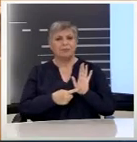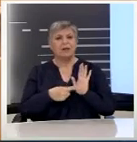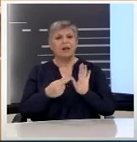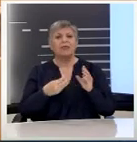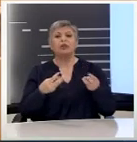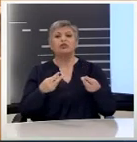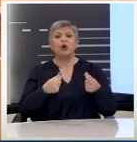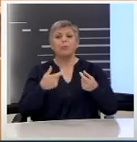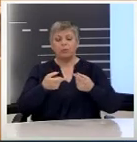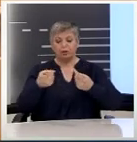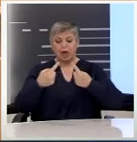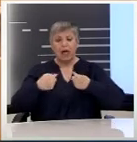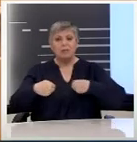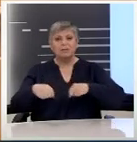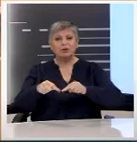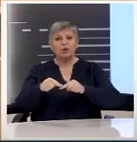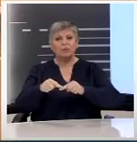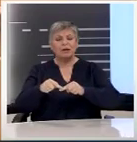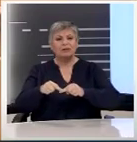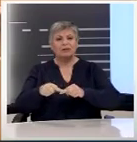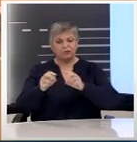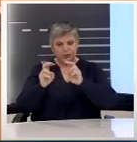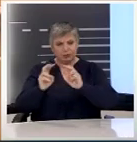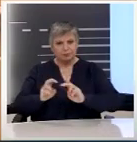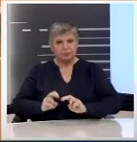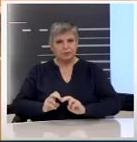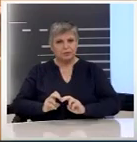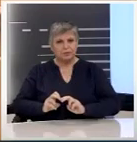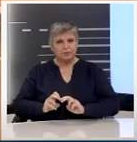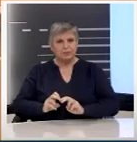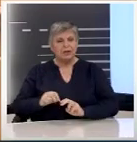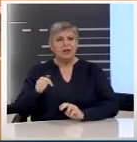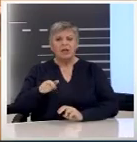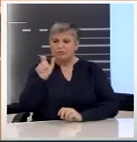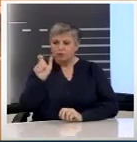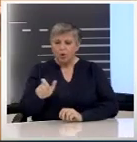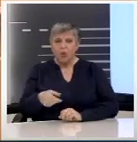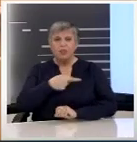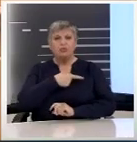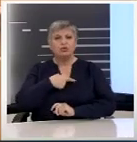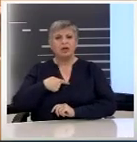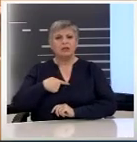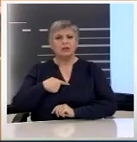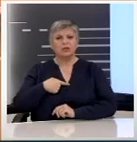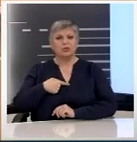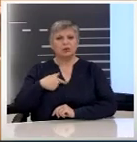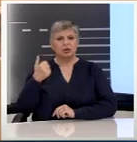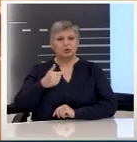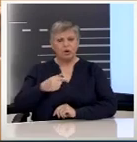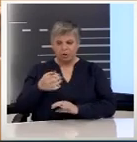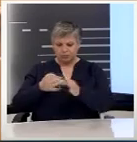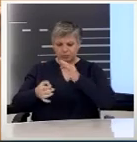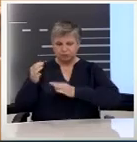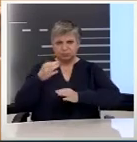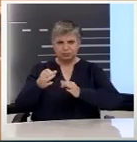επιτροπών. Εύλογο είναι το ερώτημα. Αυτή την ερμηνεία που μας παρουσίασε σήμερα, πότε την ανακάλυψε?